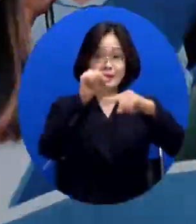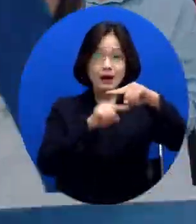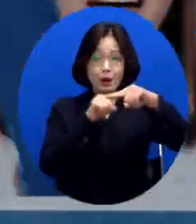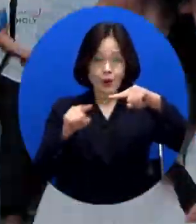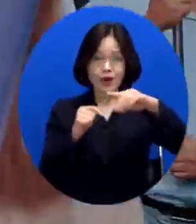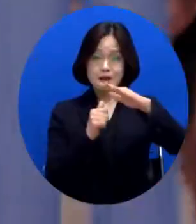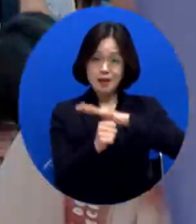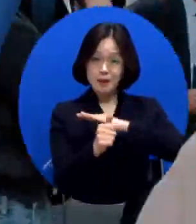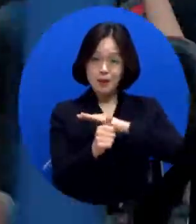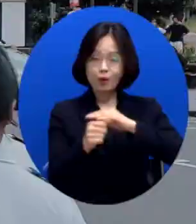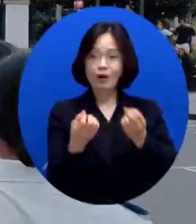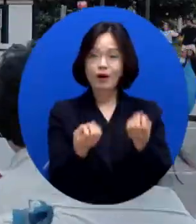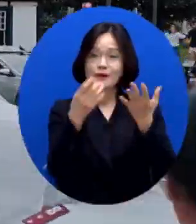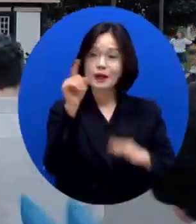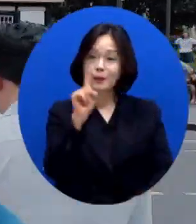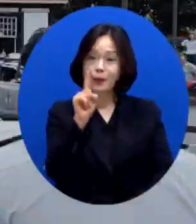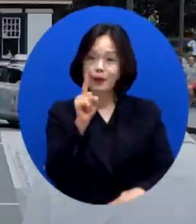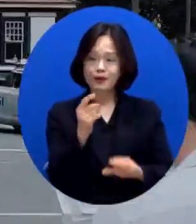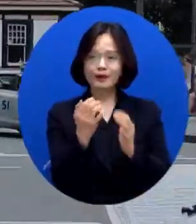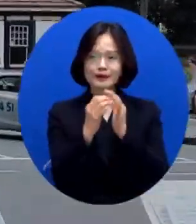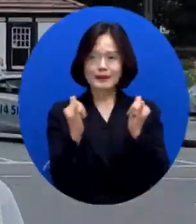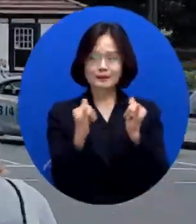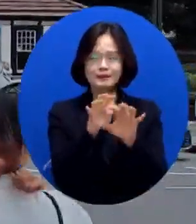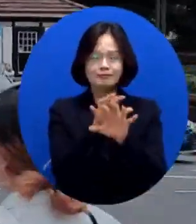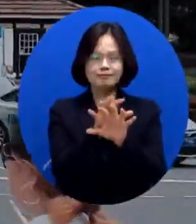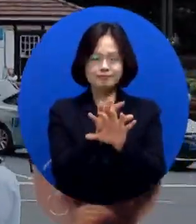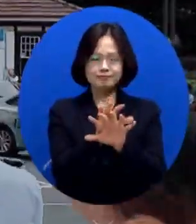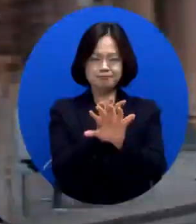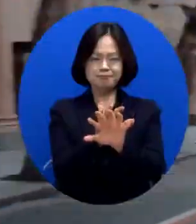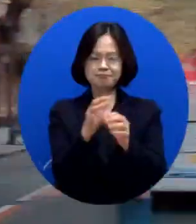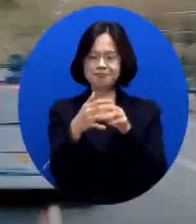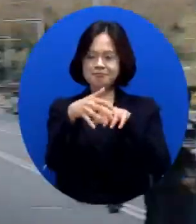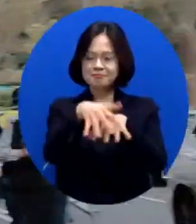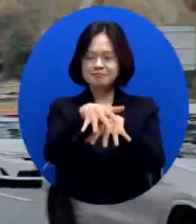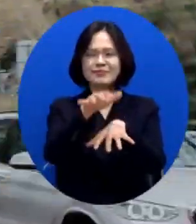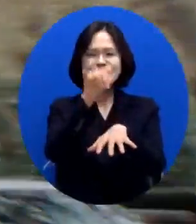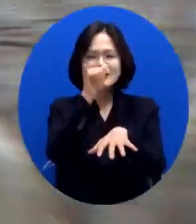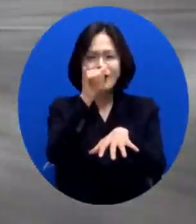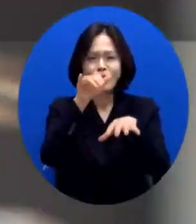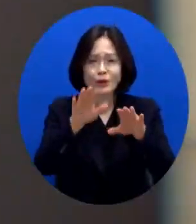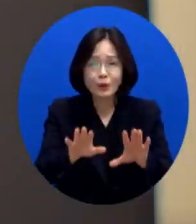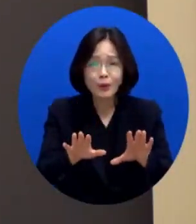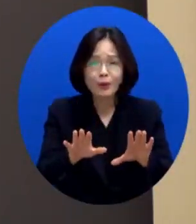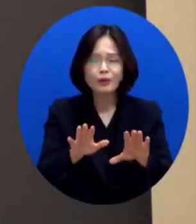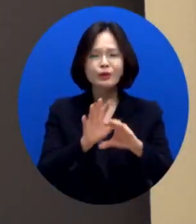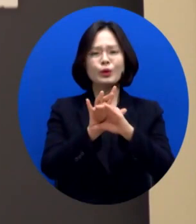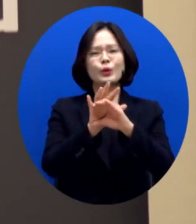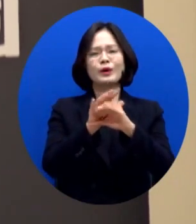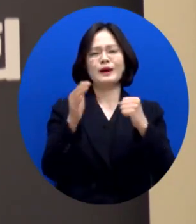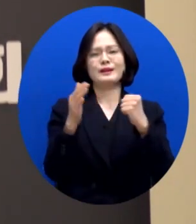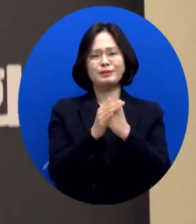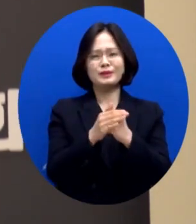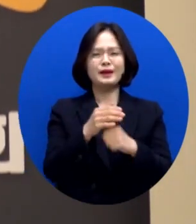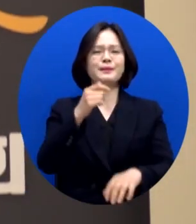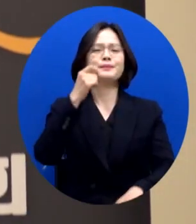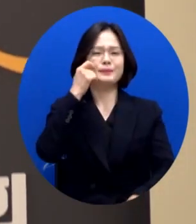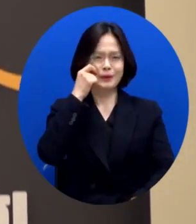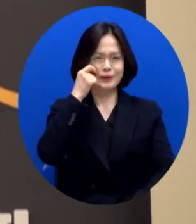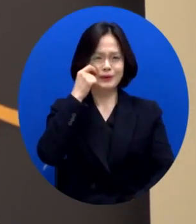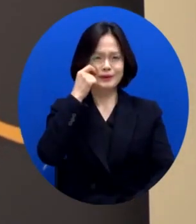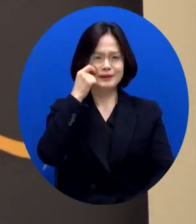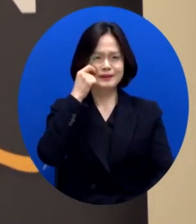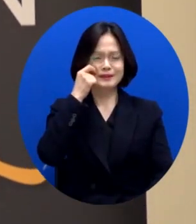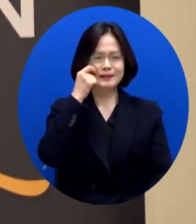상징이자 메인 행사인 시가 행진은 현 규제 안에서는 불가능한 상황. 비대면 시대를 맞이한 시드니